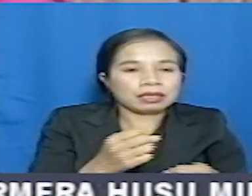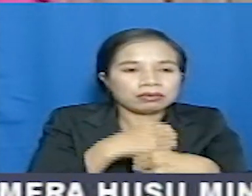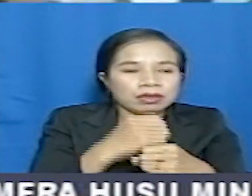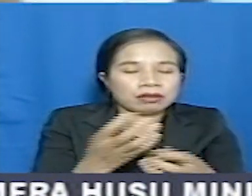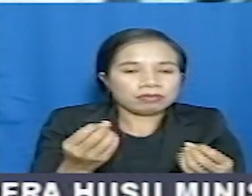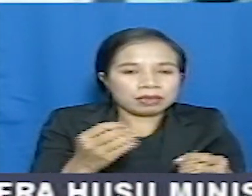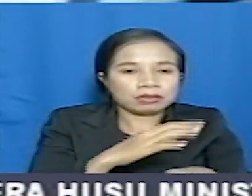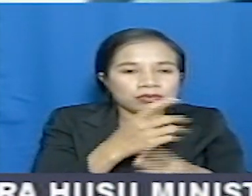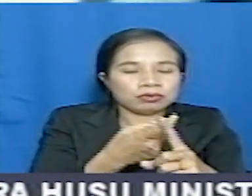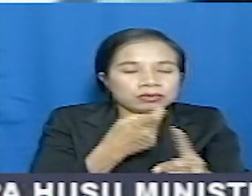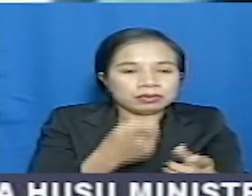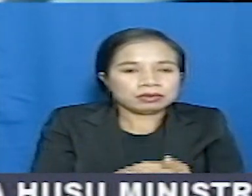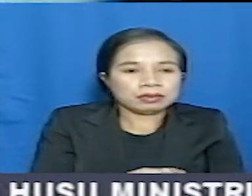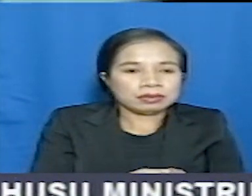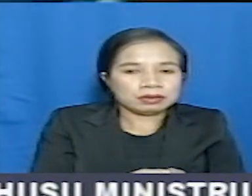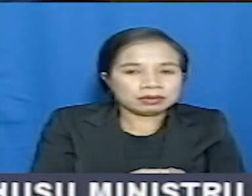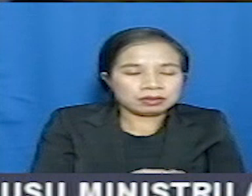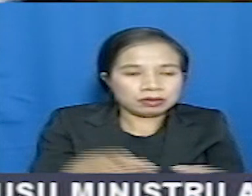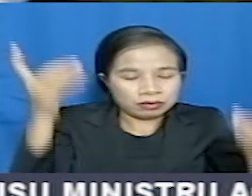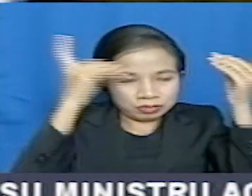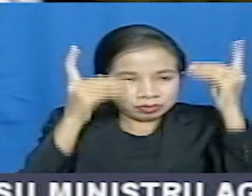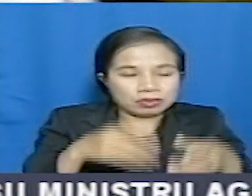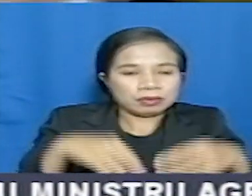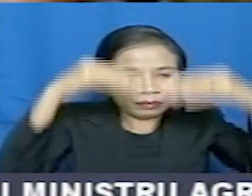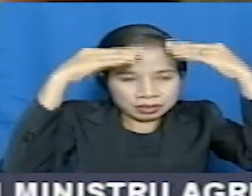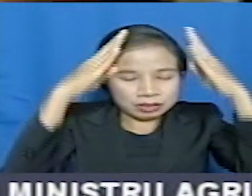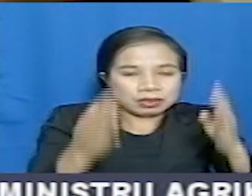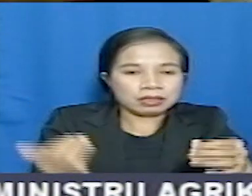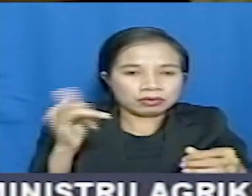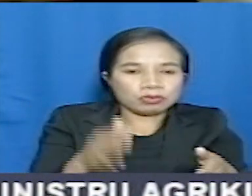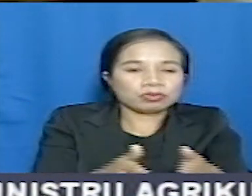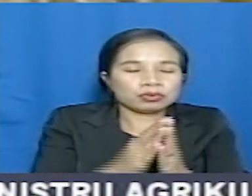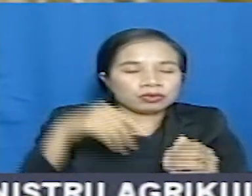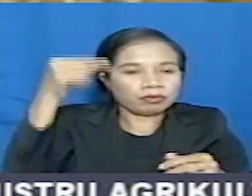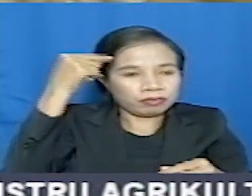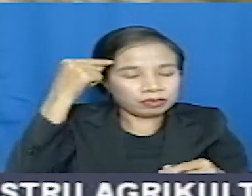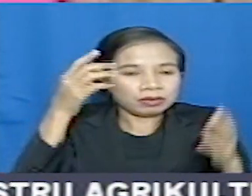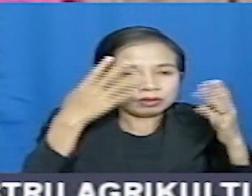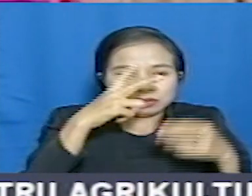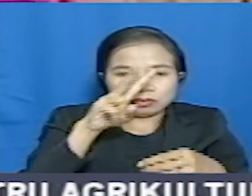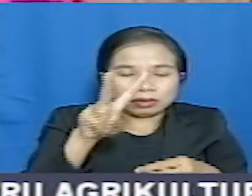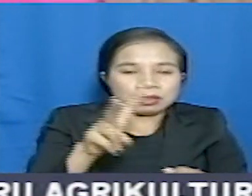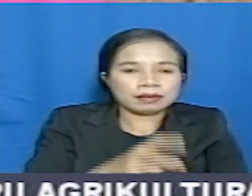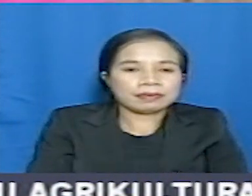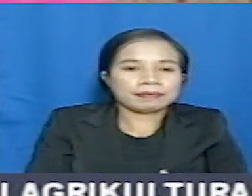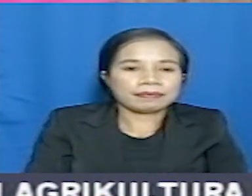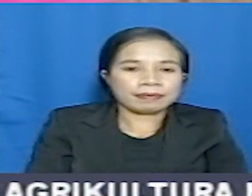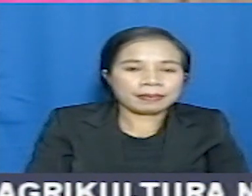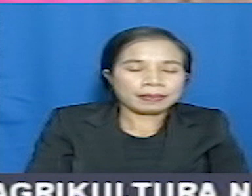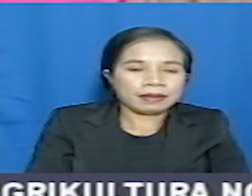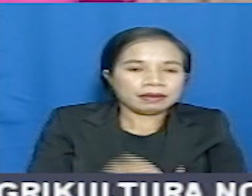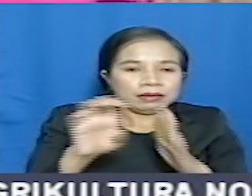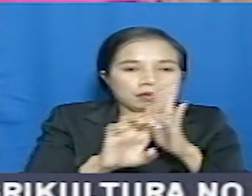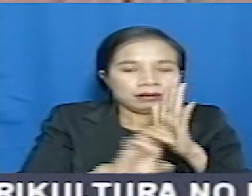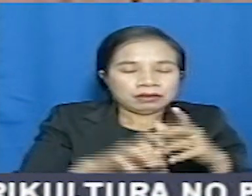husi edukasa. O preocupação, né, professor Sira Russo, o governo a total atenção. A minha recomendação vai restar do